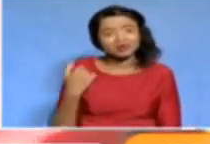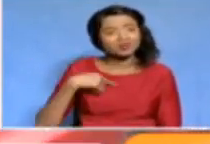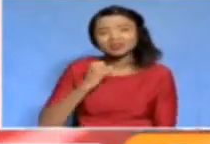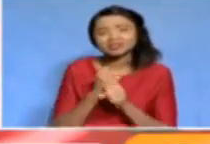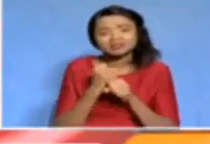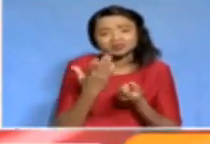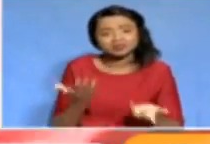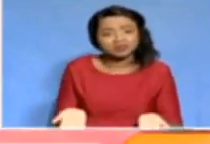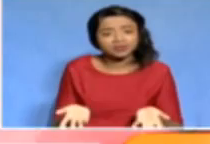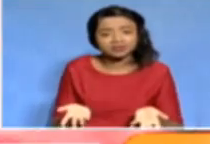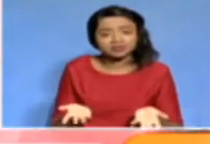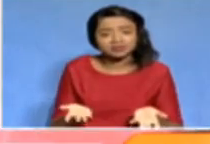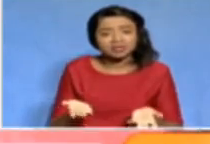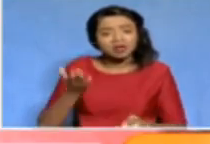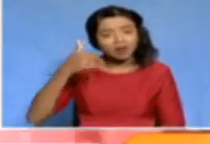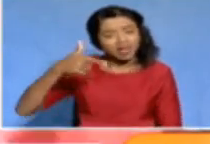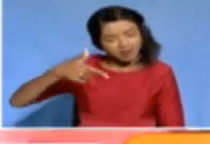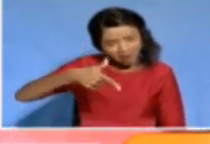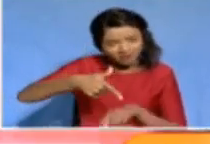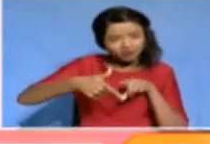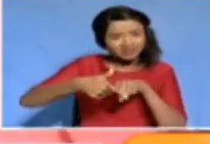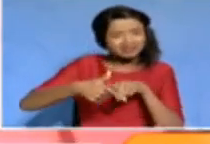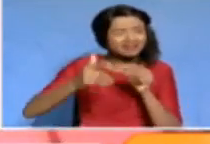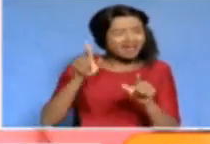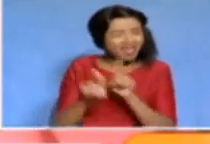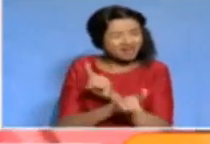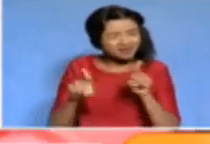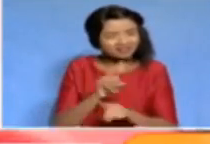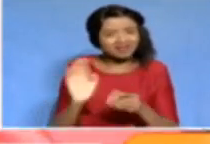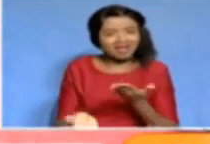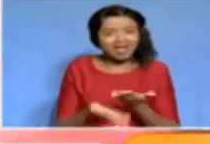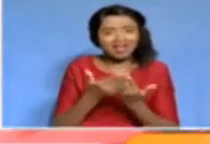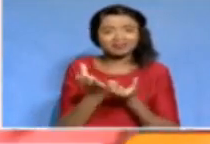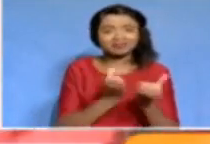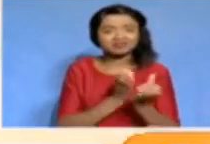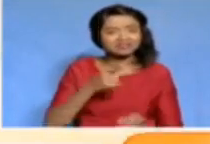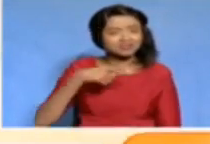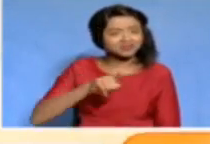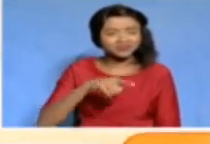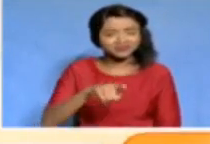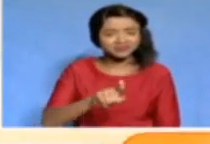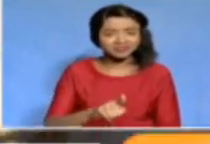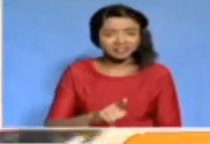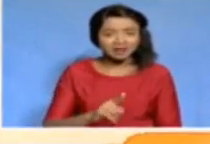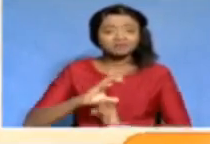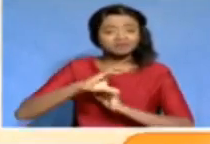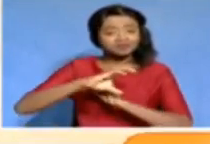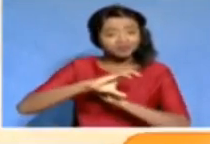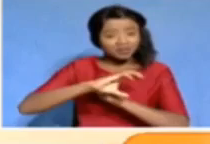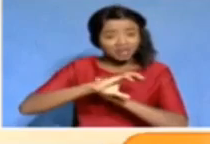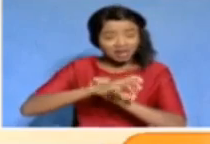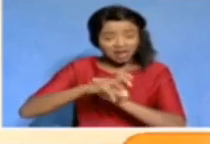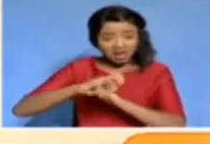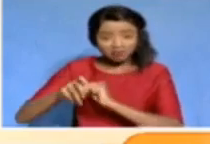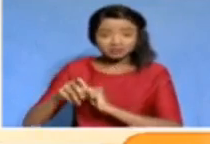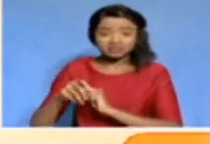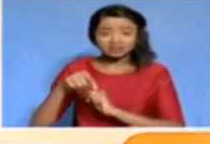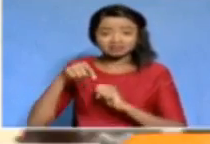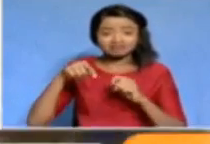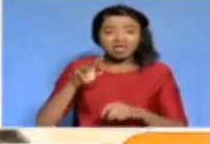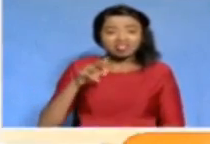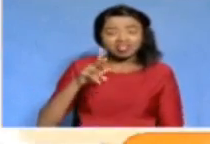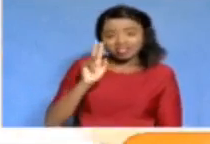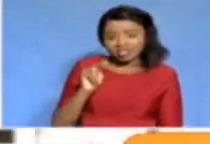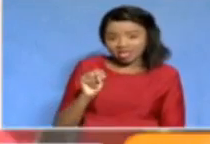Tutafanyaje? Na mafuta ndio kila kitu ambayo inafanya biashara iendelee. Kaunti ya Nyandarua,